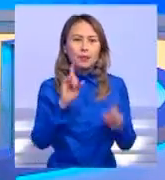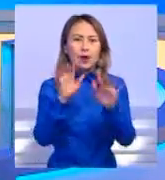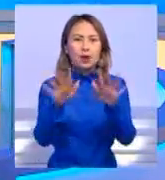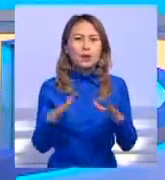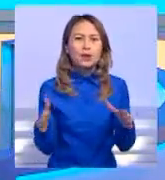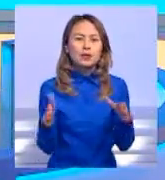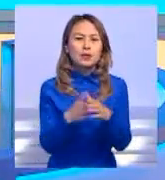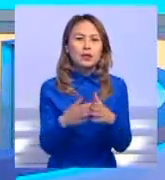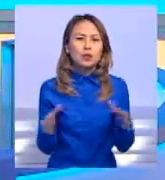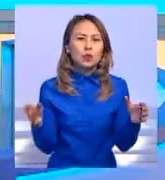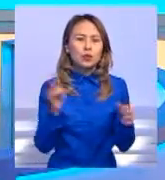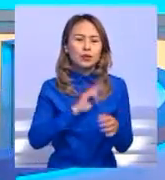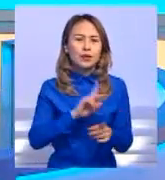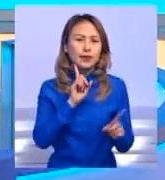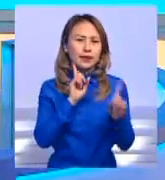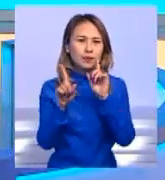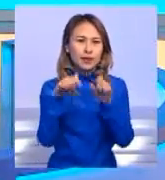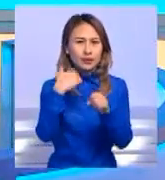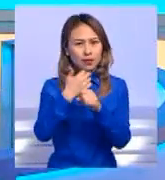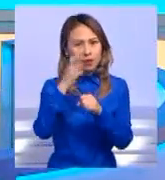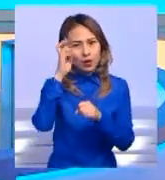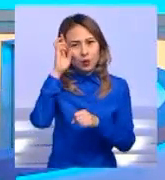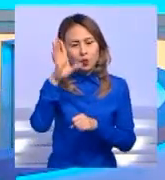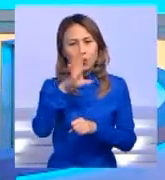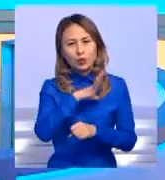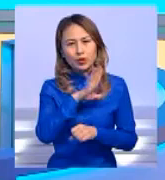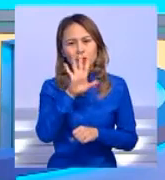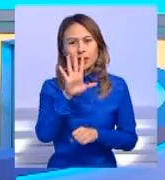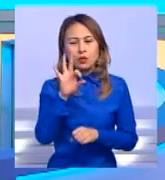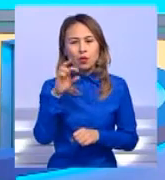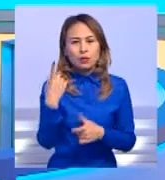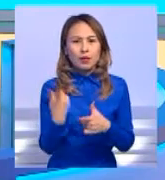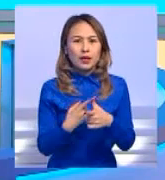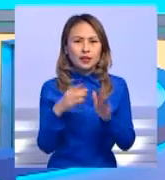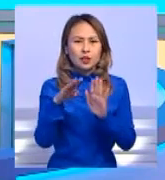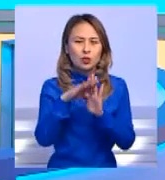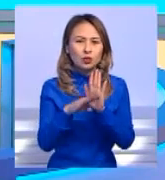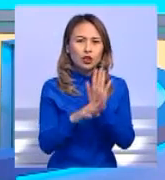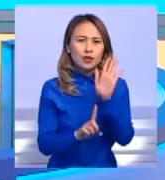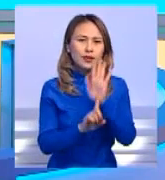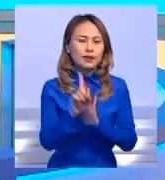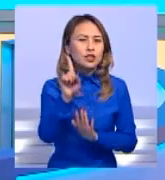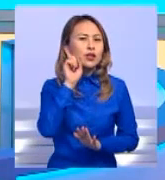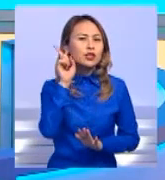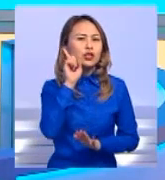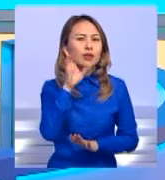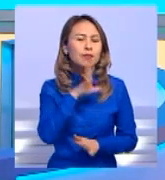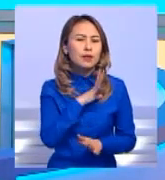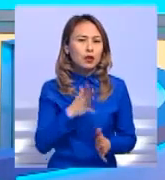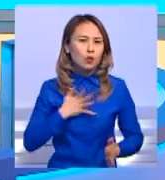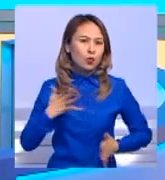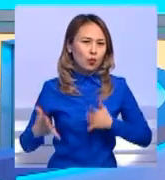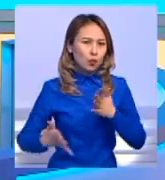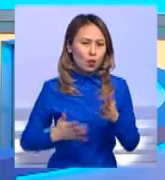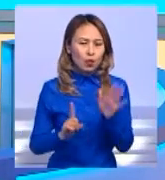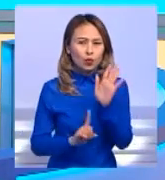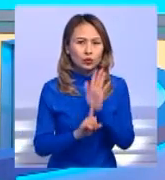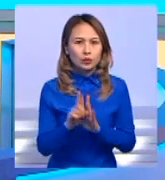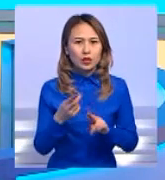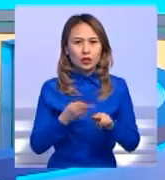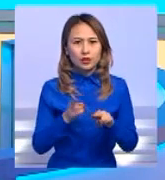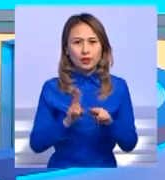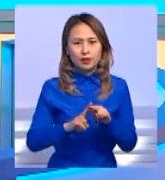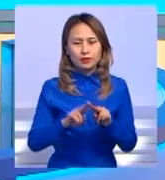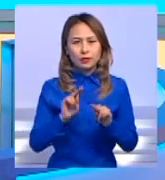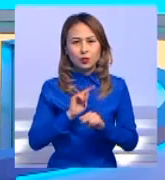Парламенттің қос палатасының бірлескен отырысында елбасы мәлім еткен бес әлеуметтік бастама жетісулық жастарды да жігерлендірді. Ұлт